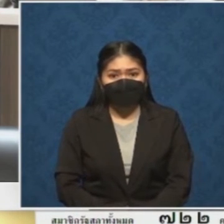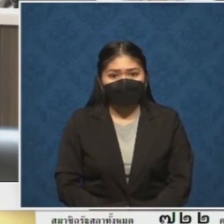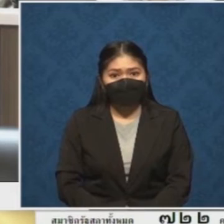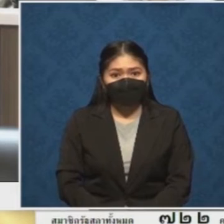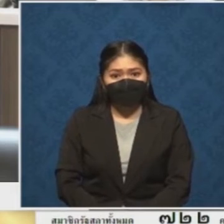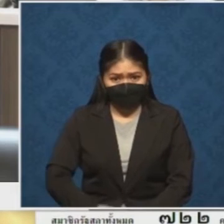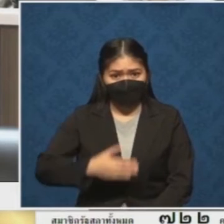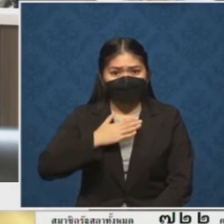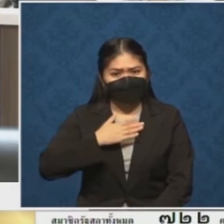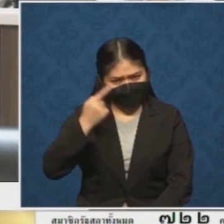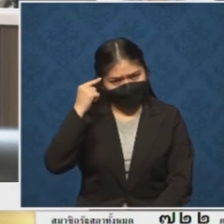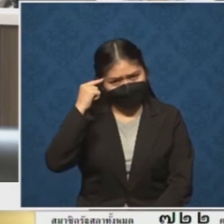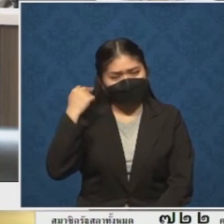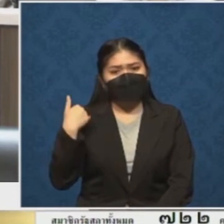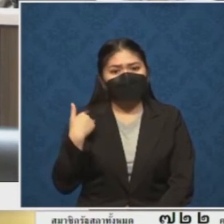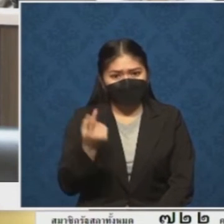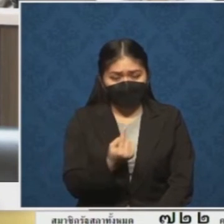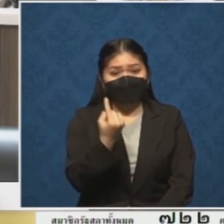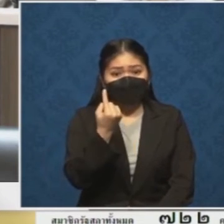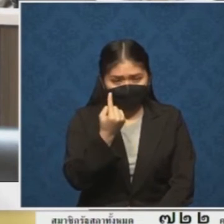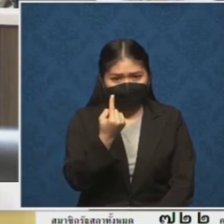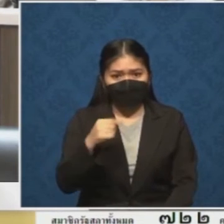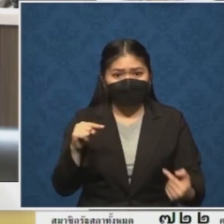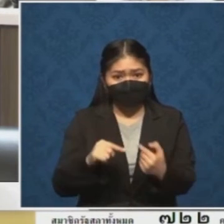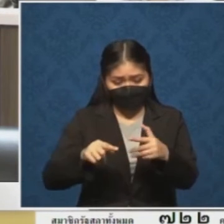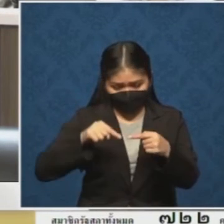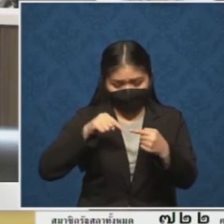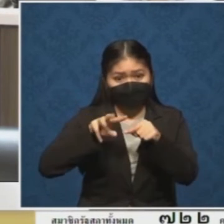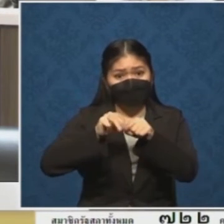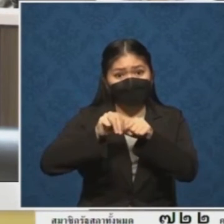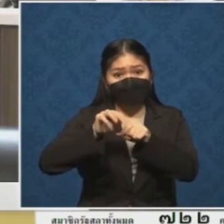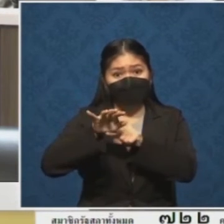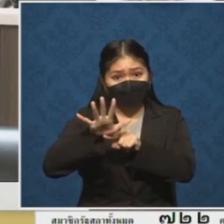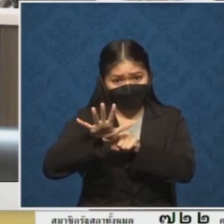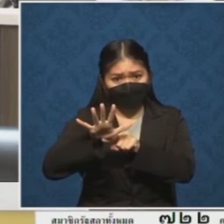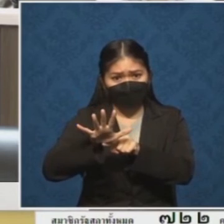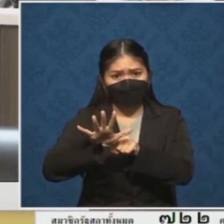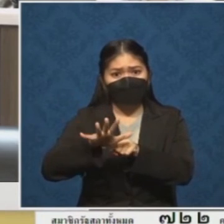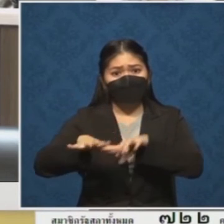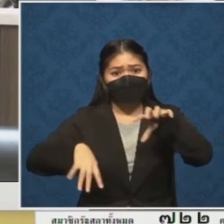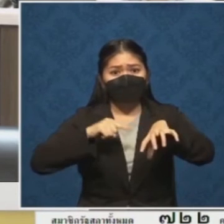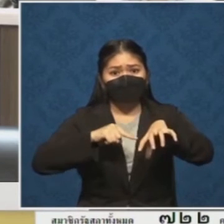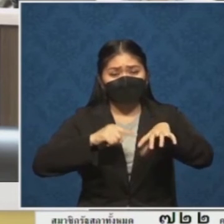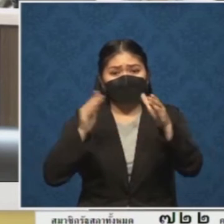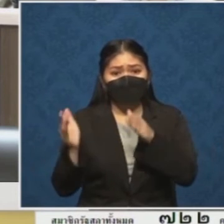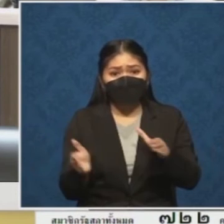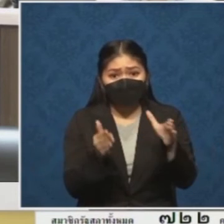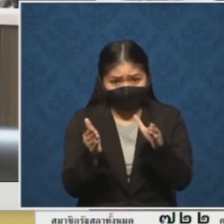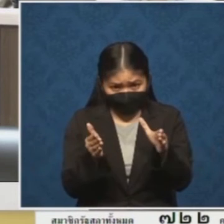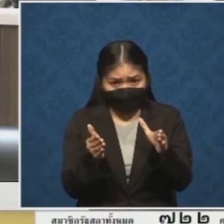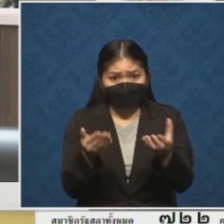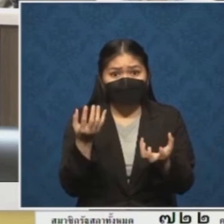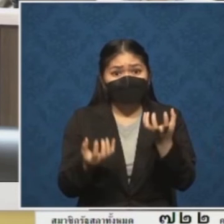ผมมีประเด็นอีกประเด็นหนึ่งก็คือว่าในส่วนของมาตรา5ในหน่วยงานของกระบวนการยุติธรรมนี้นะครับ